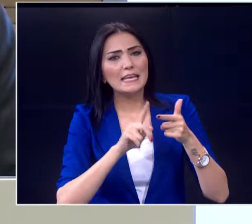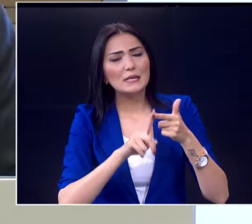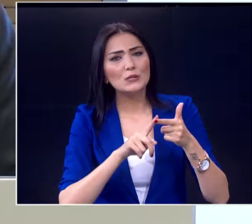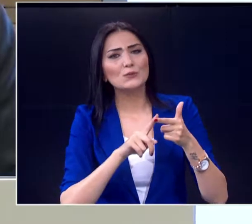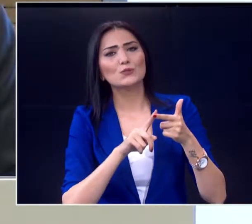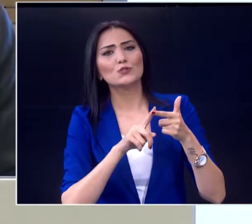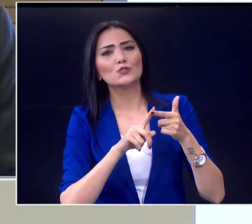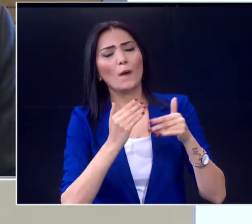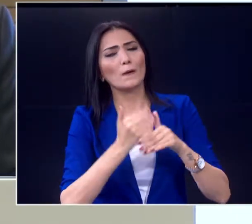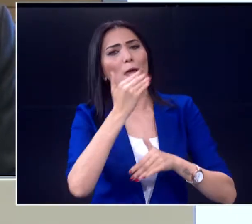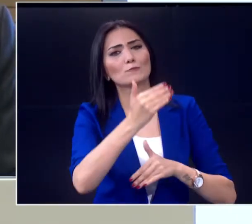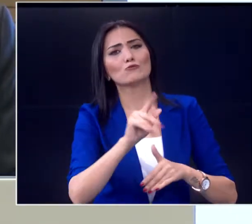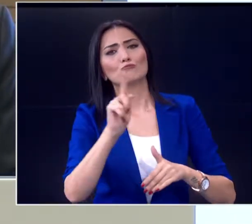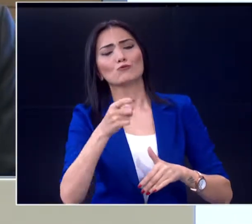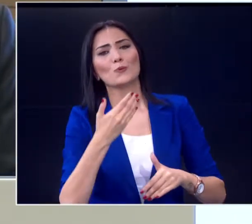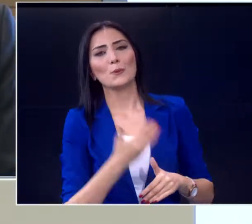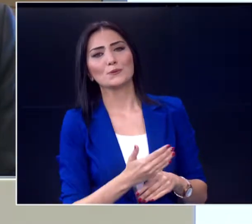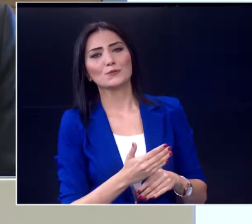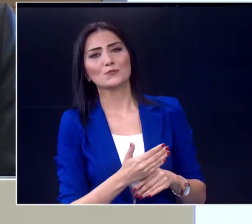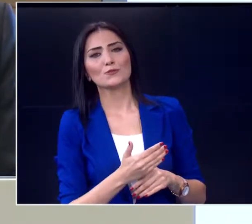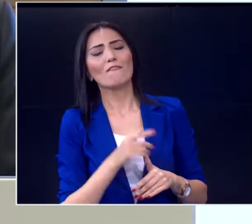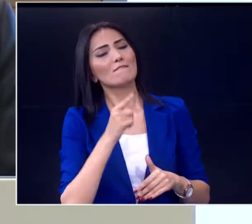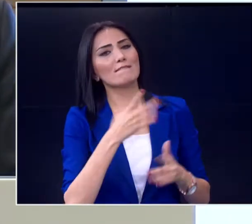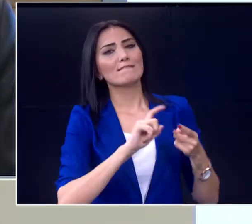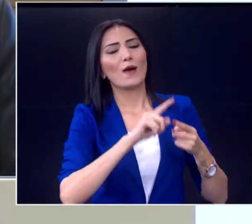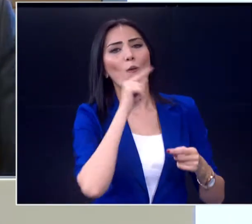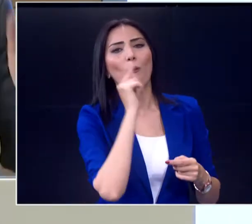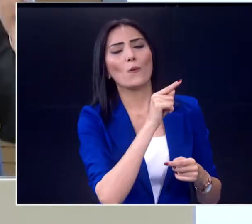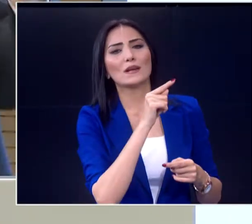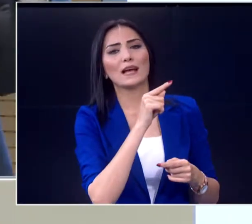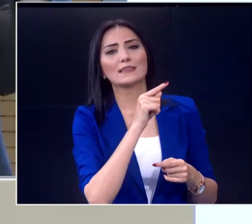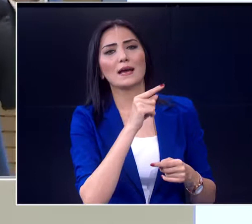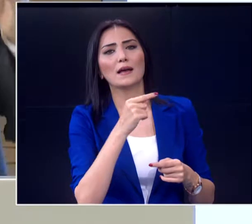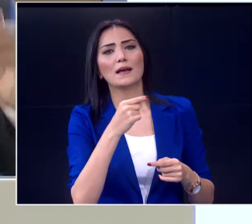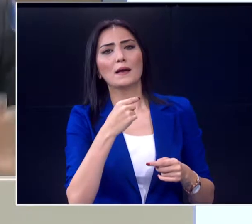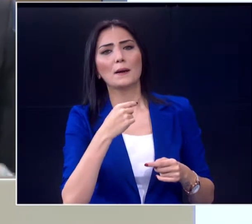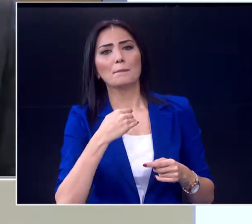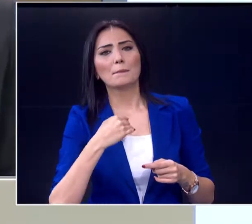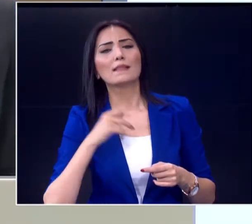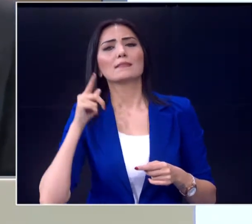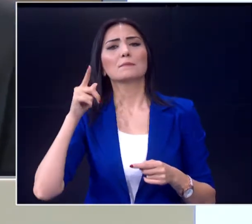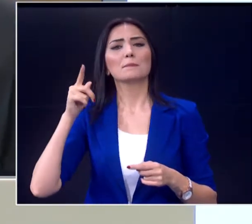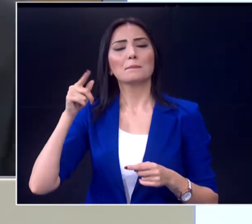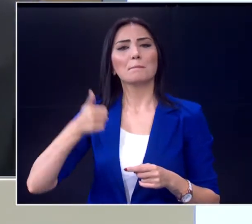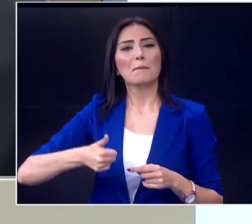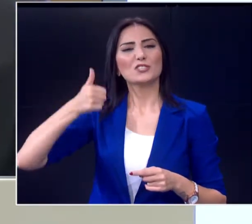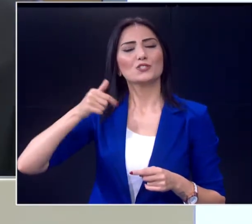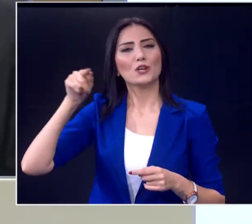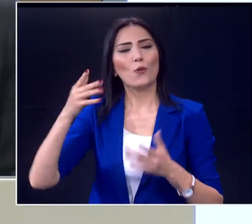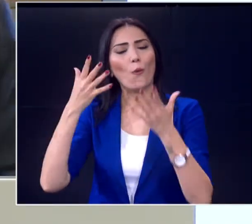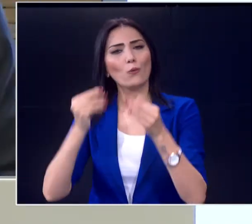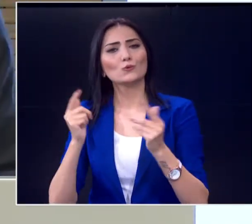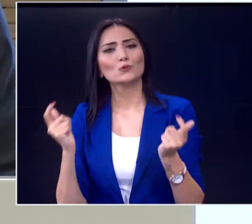merhaleye geçmiş bulunuyoruz. Ve orada Bendevi Başkan'ın da olduğu bir